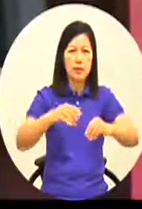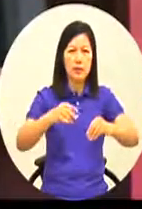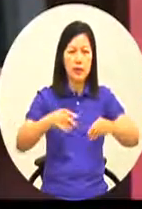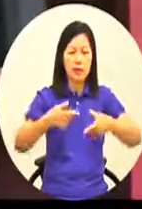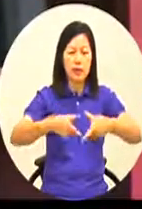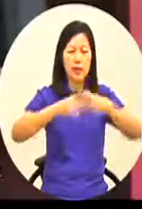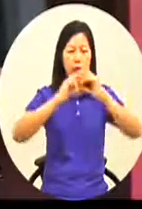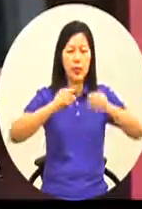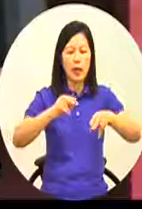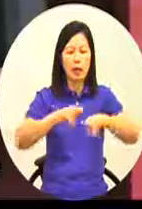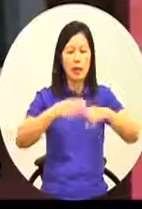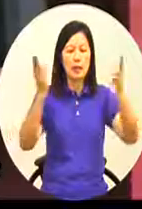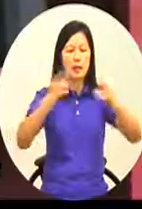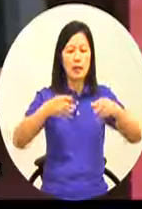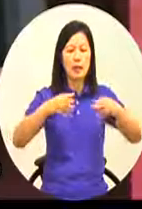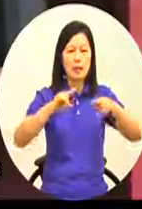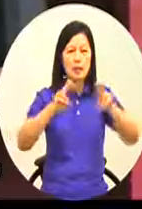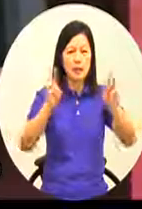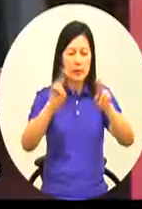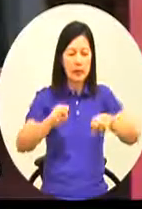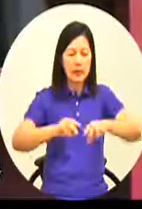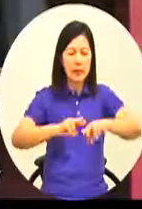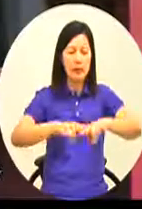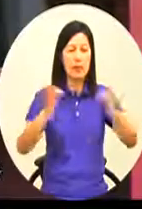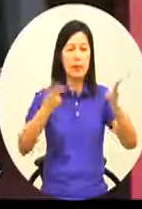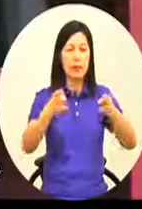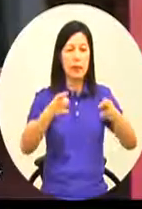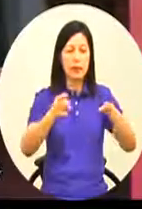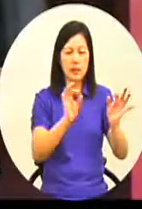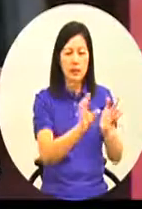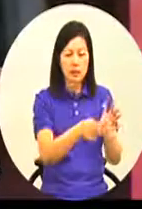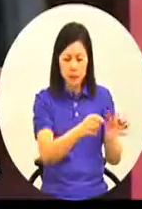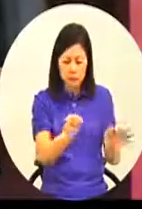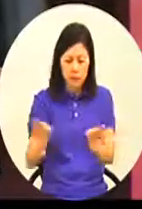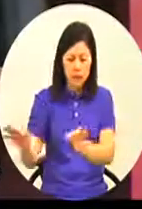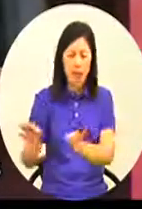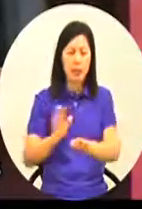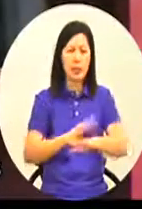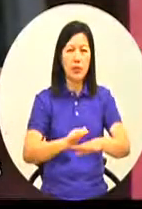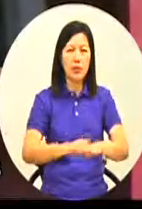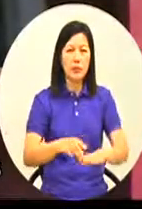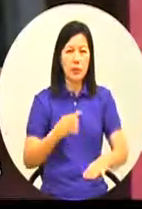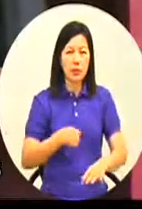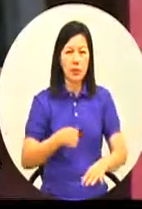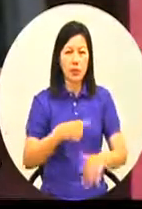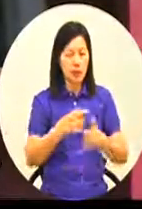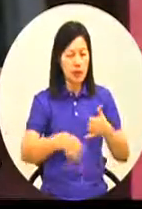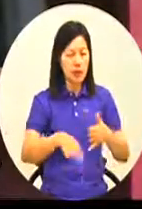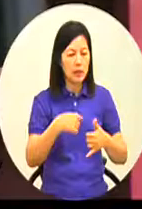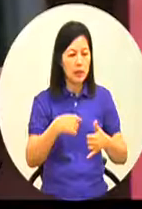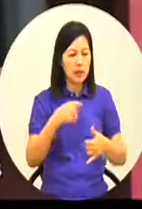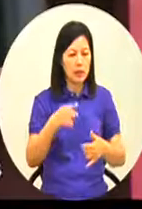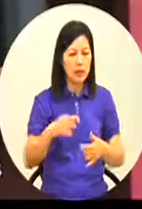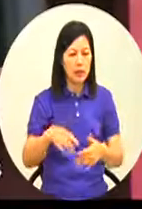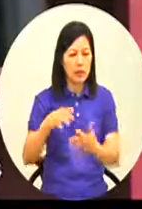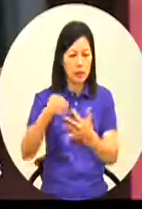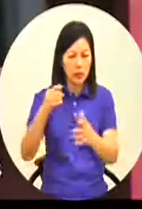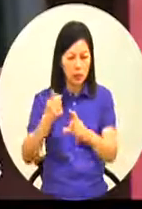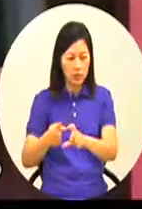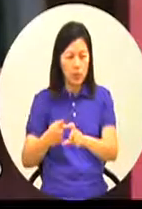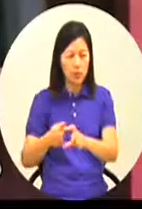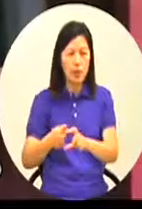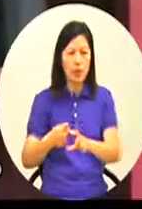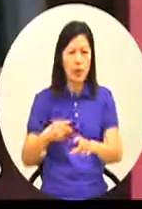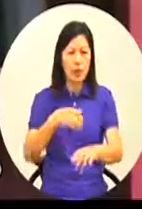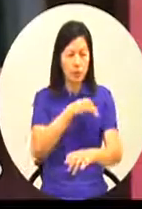的这个工程抢修进度会受到延宕。那本席也跟我们选区的邱志伟立委一起跟